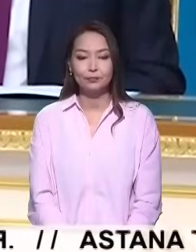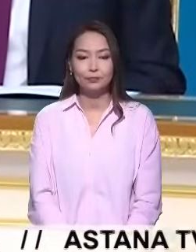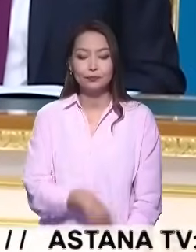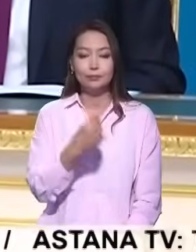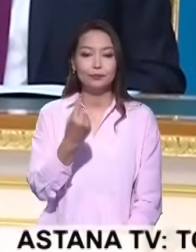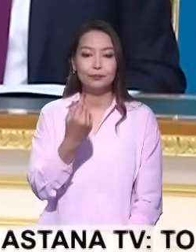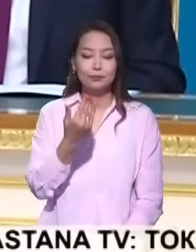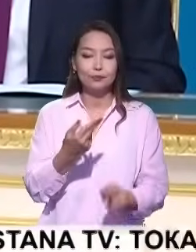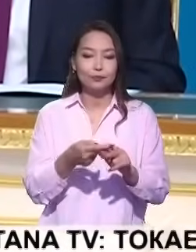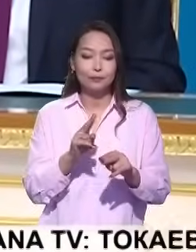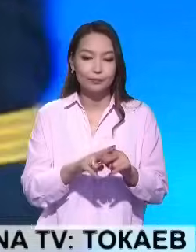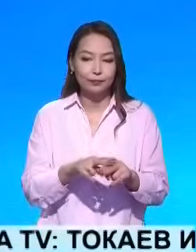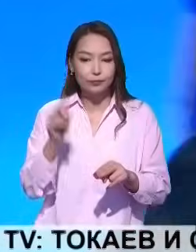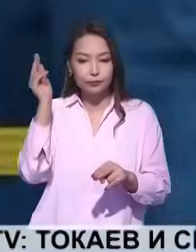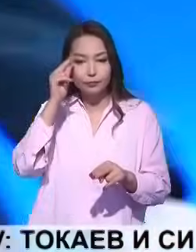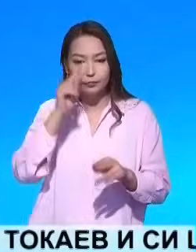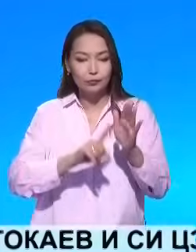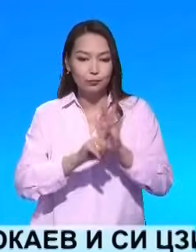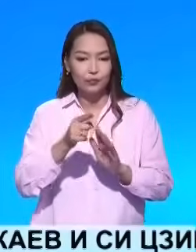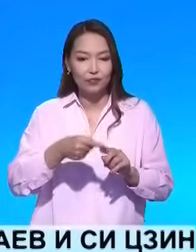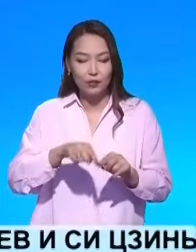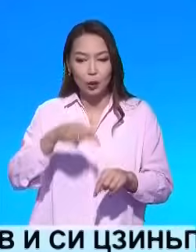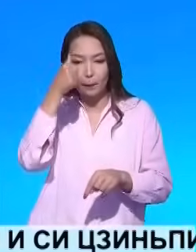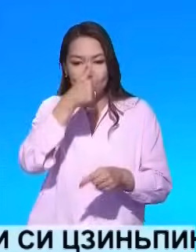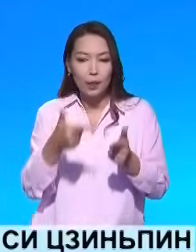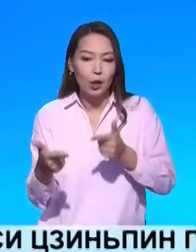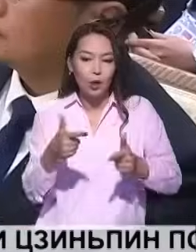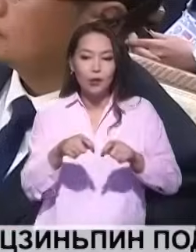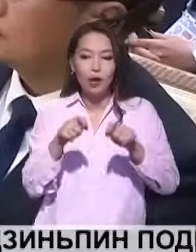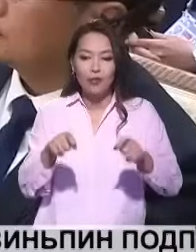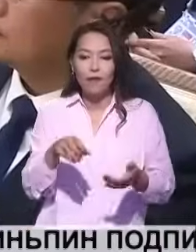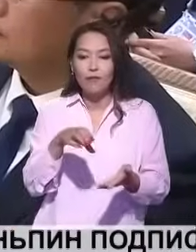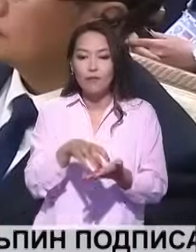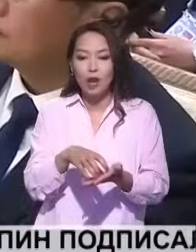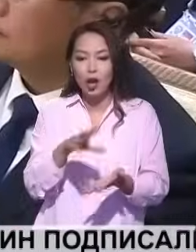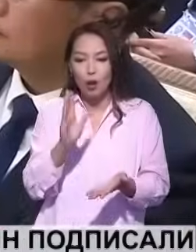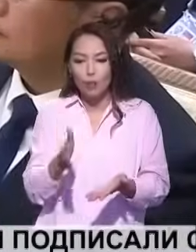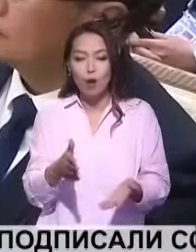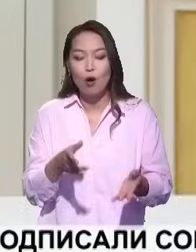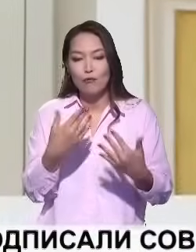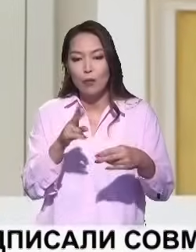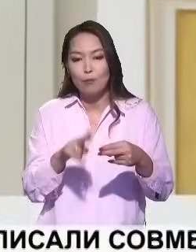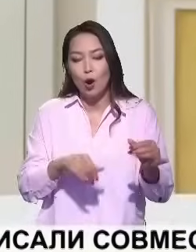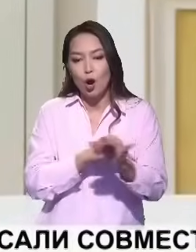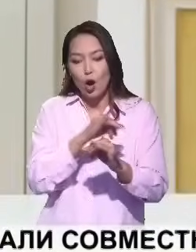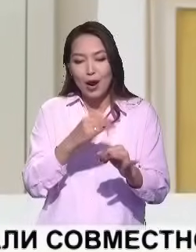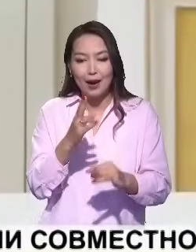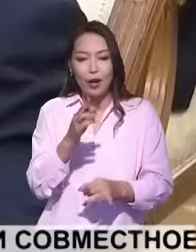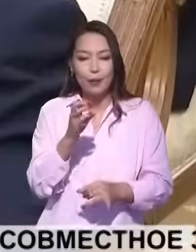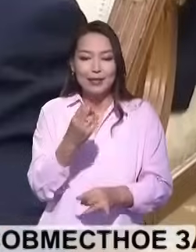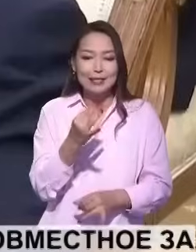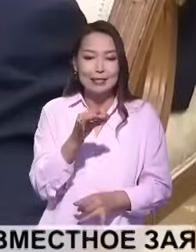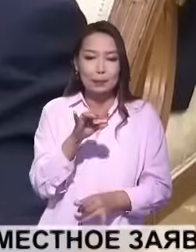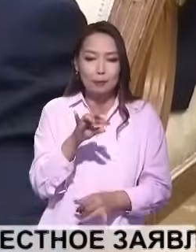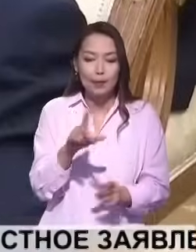«Первые 100 студентов начнут обучение в этом году. Мы готовы к открытию филиала». Завершив переговоры, Касым-Жомарт Токаев и Си Цзиньпин